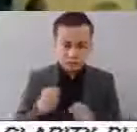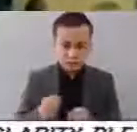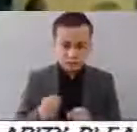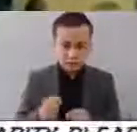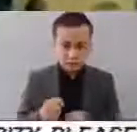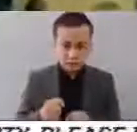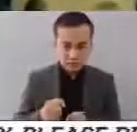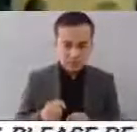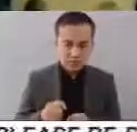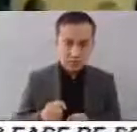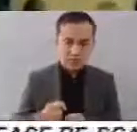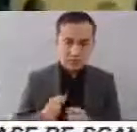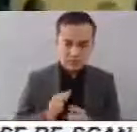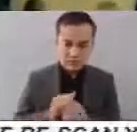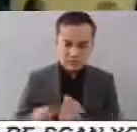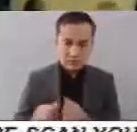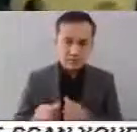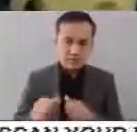po mabibili.